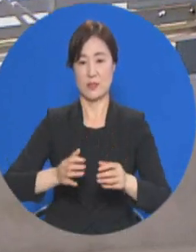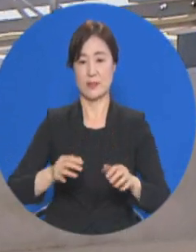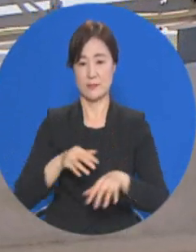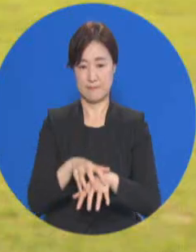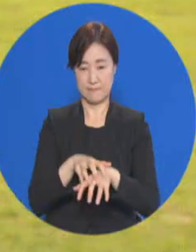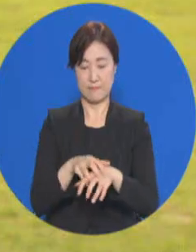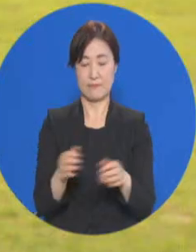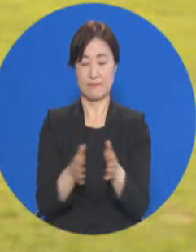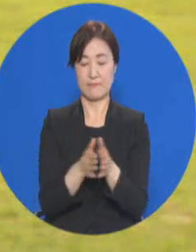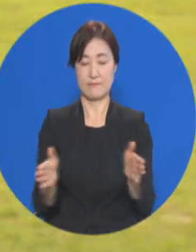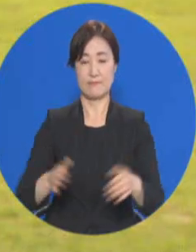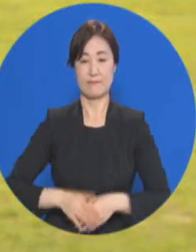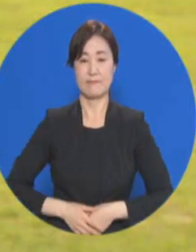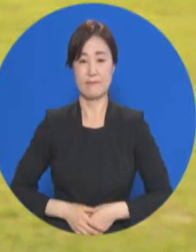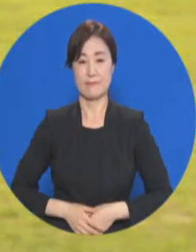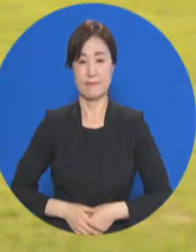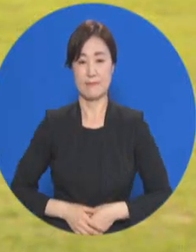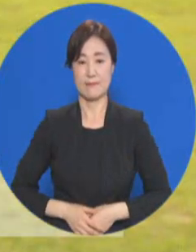겁니다.